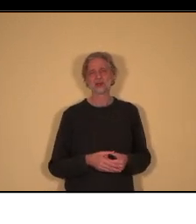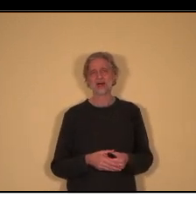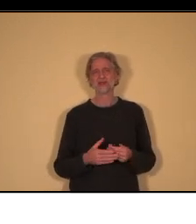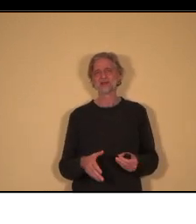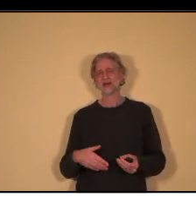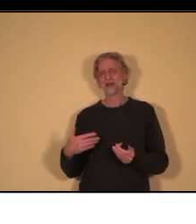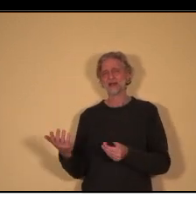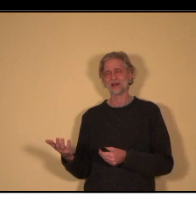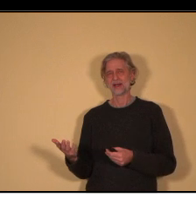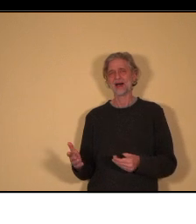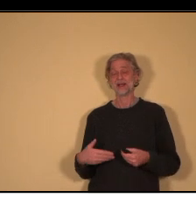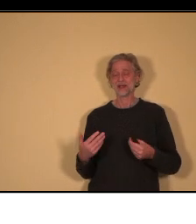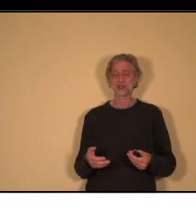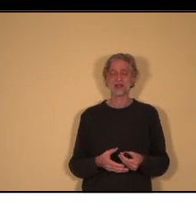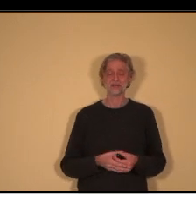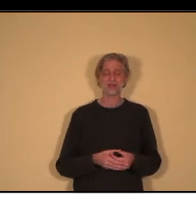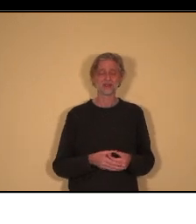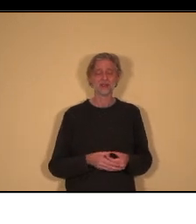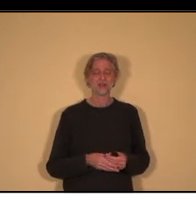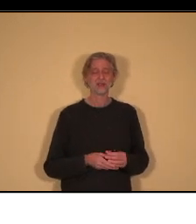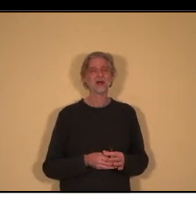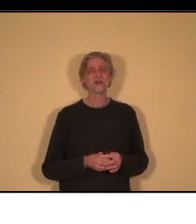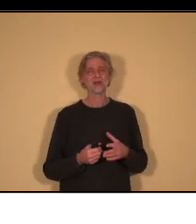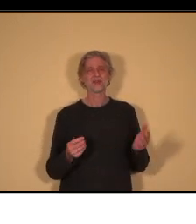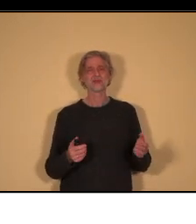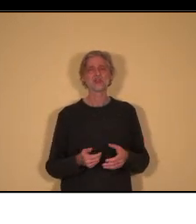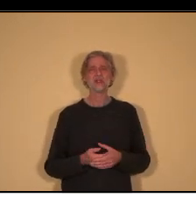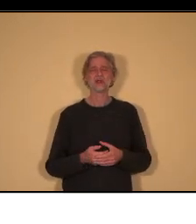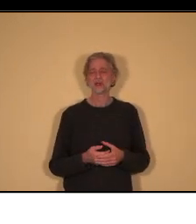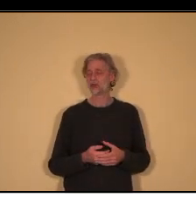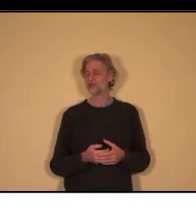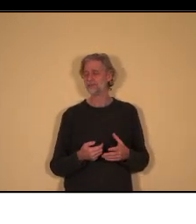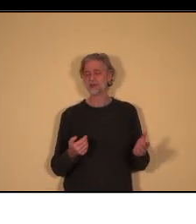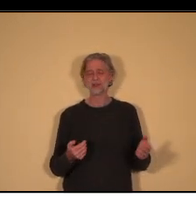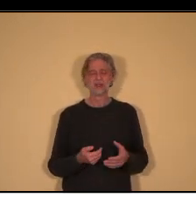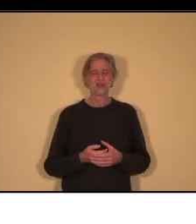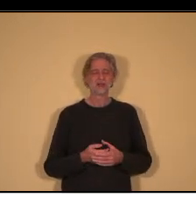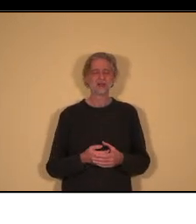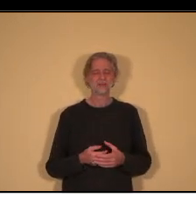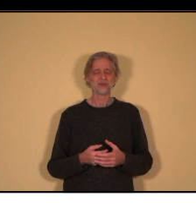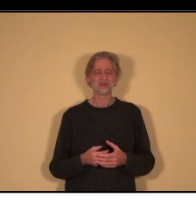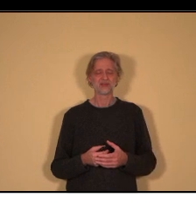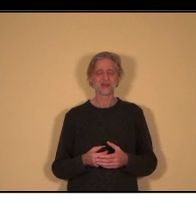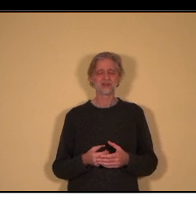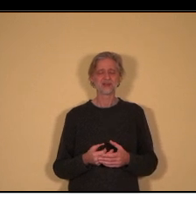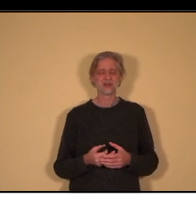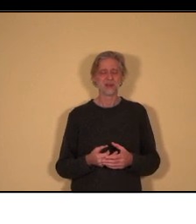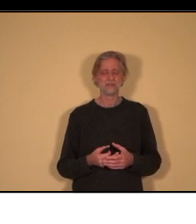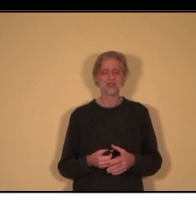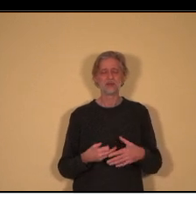oder Solaranlagen hergestellt wird. Ja, und dann gibt es jetzt verschiedene Konzepte. Das ist